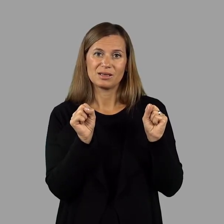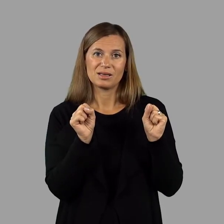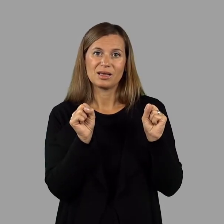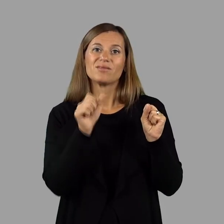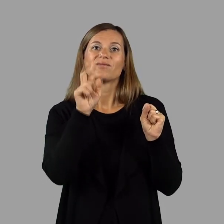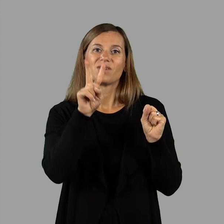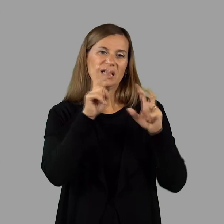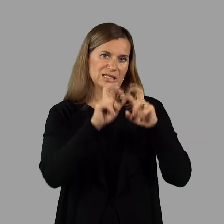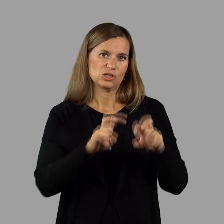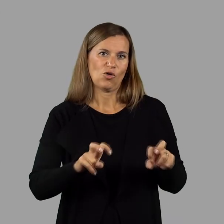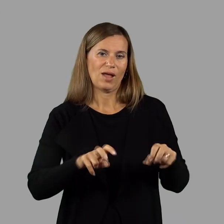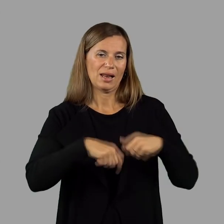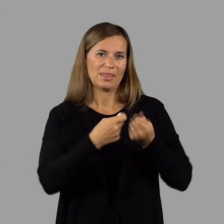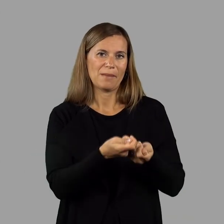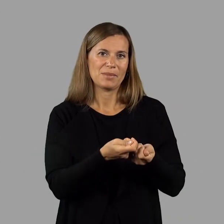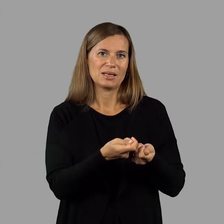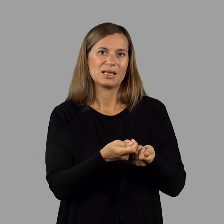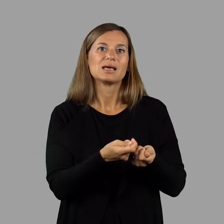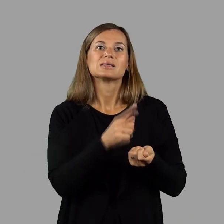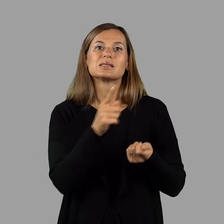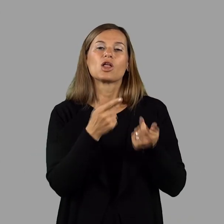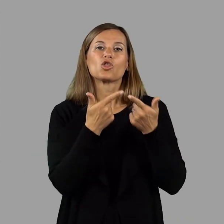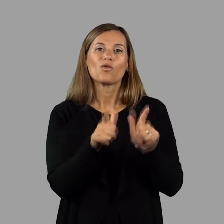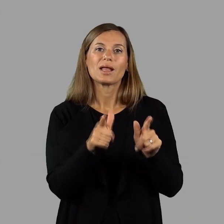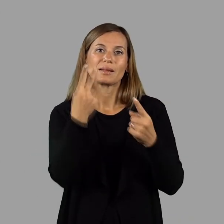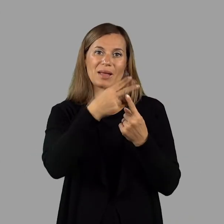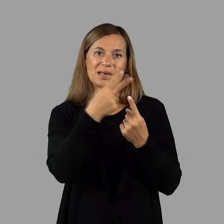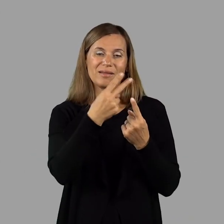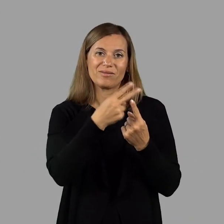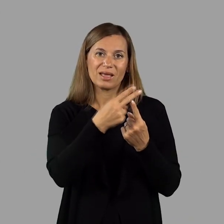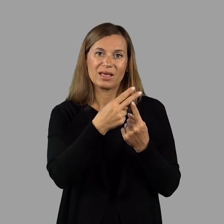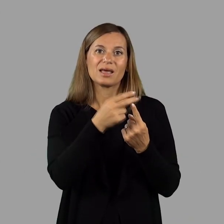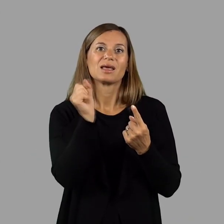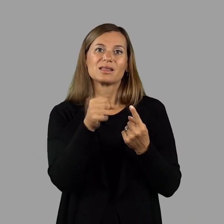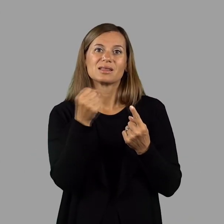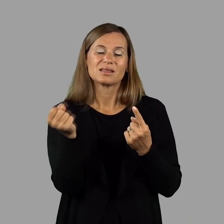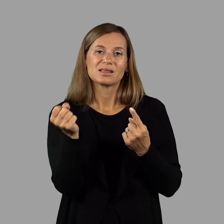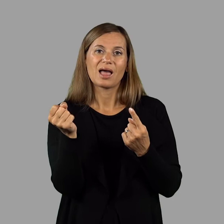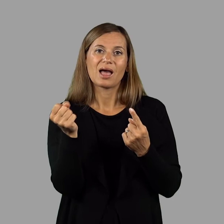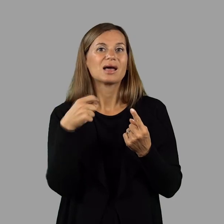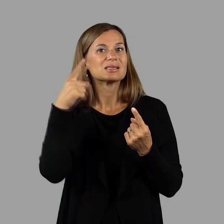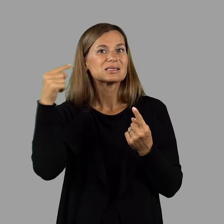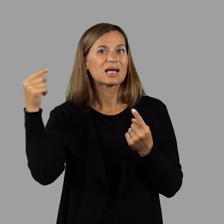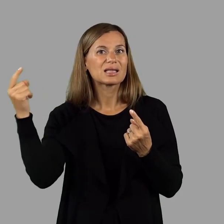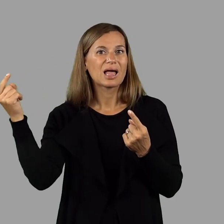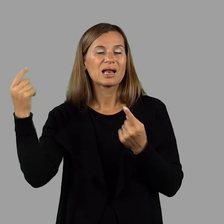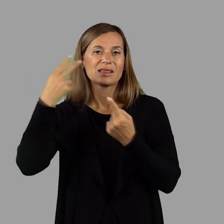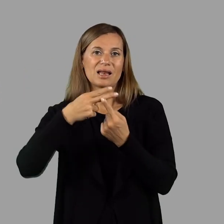spet raziskovalne namene z dovoljenjem RTV-ja, da